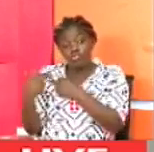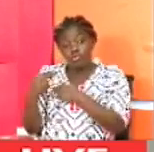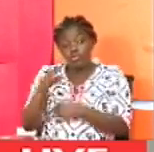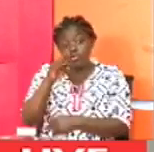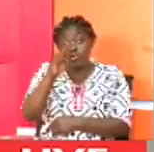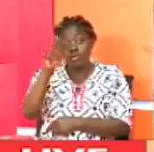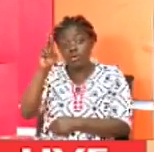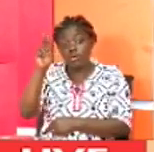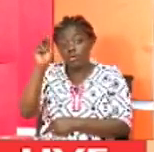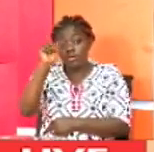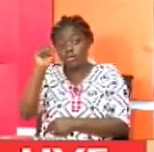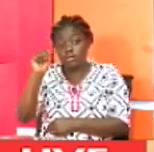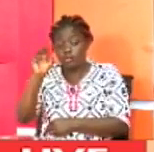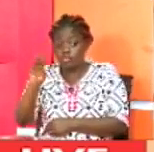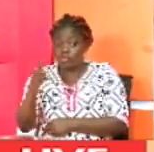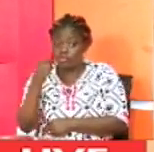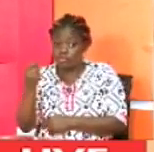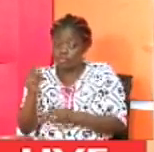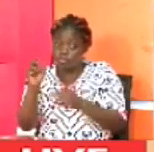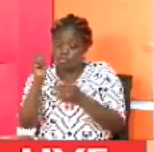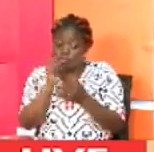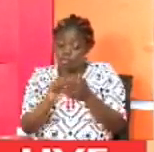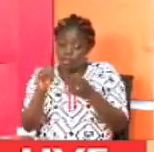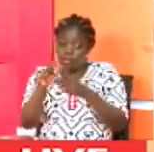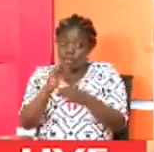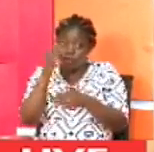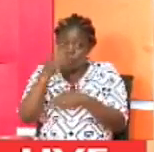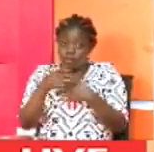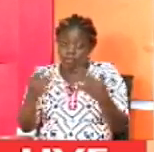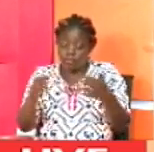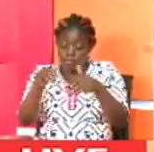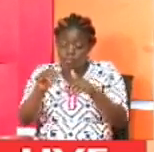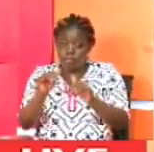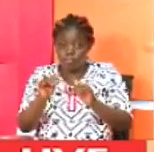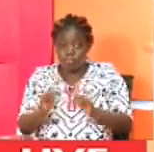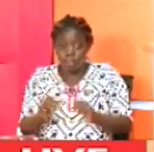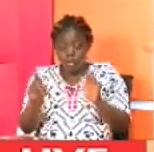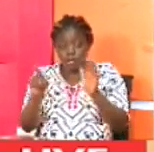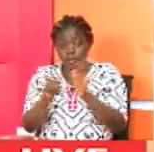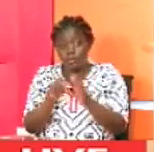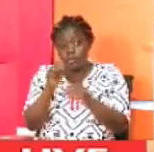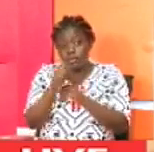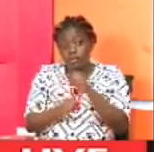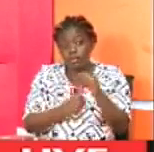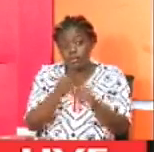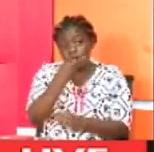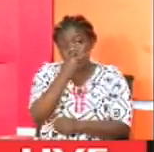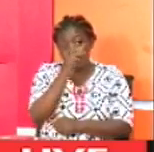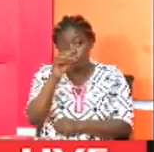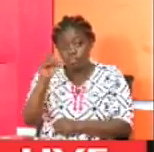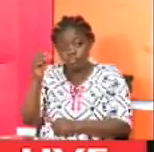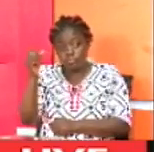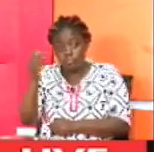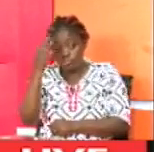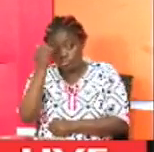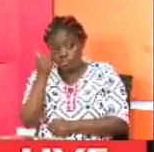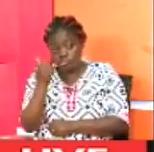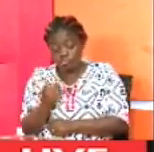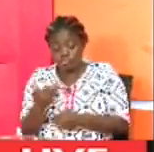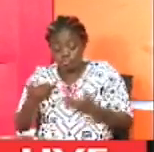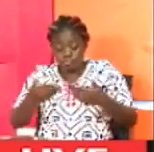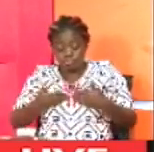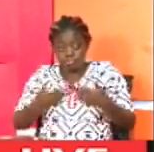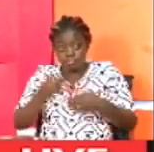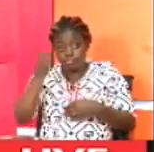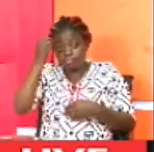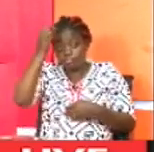URSB ekivunaanyizibwa kuwandisa bizinensi, agamba oluvannyuma lwa Paalamenti okuyisa etteeka lino mu mwaka gwa 2006 n'ekigendererwa eky'okulaba nga bannannyini